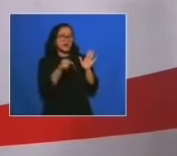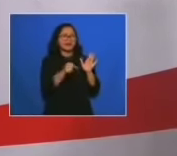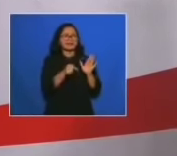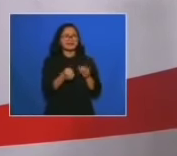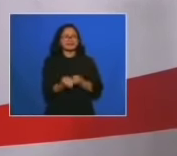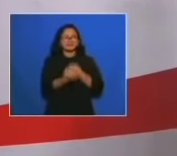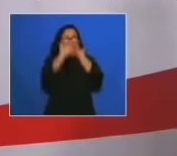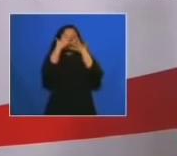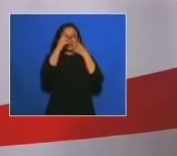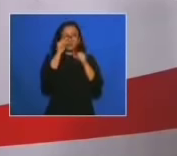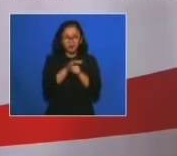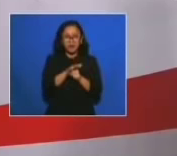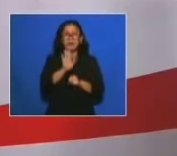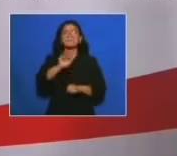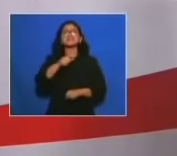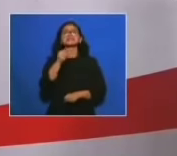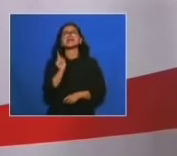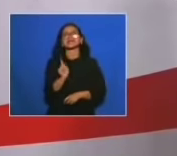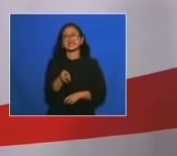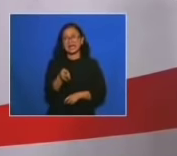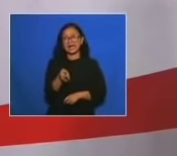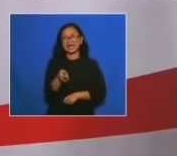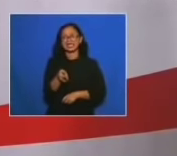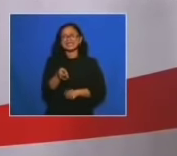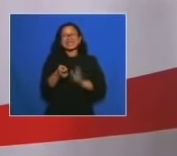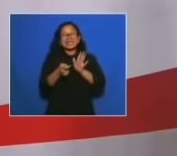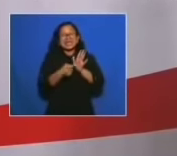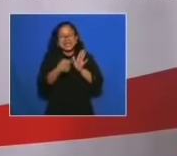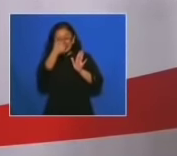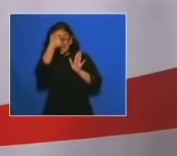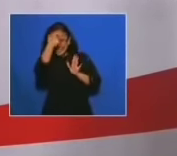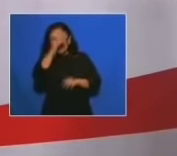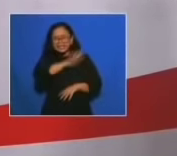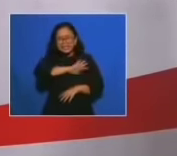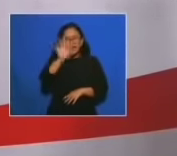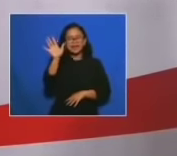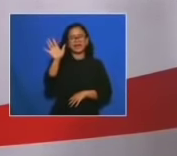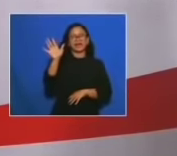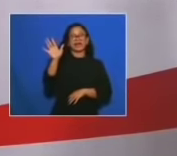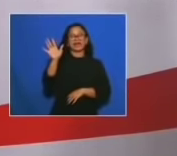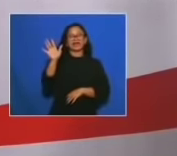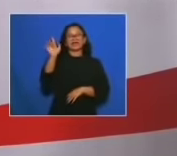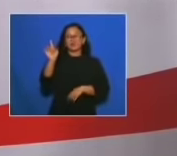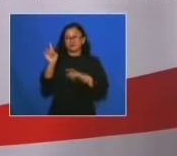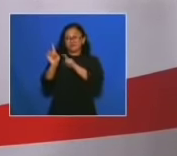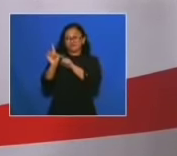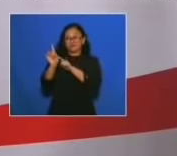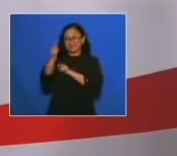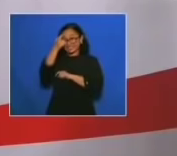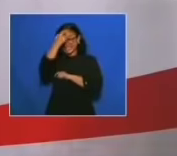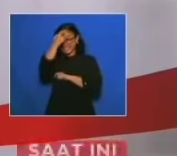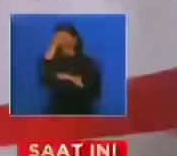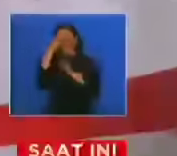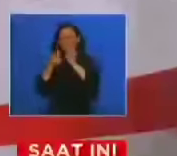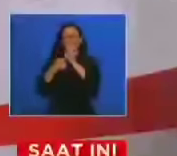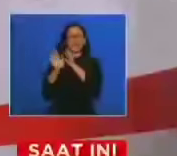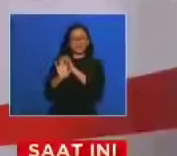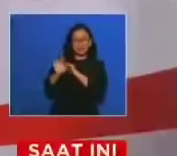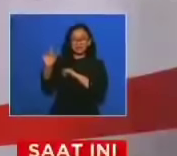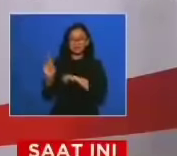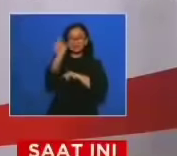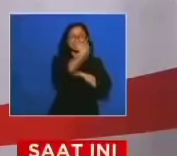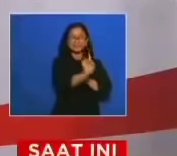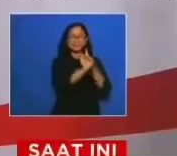positif tanpa gejala yang berada di tengah-tengah masyarakat. Masih ada masyarakat